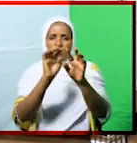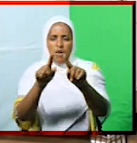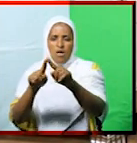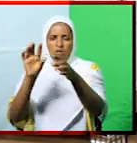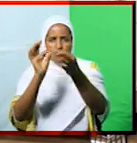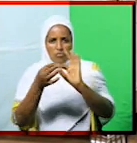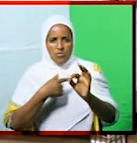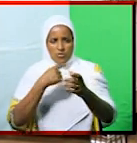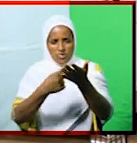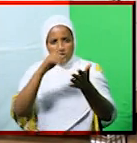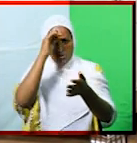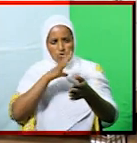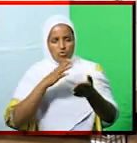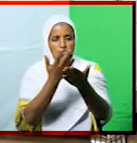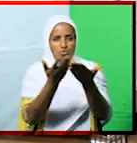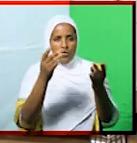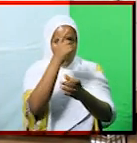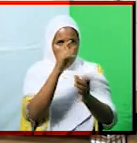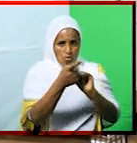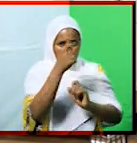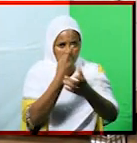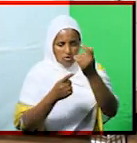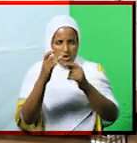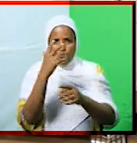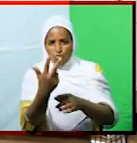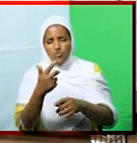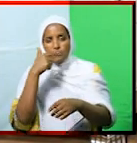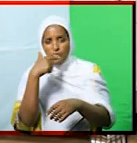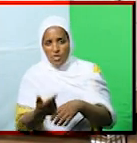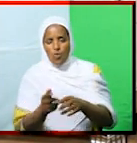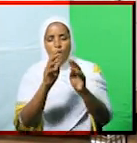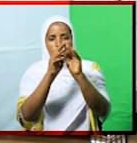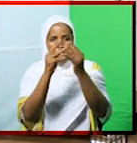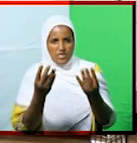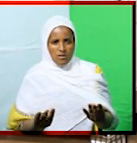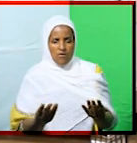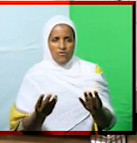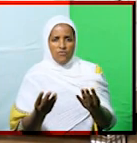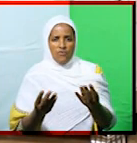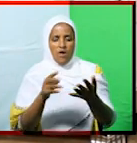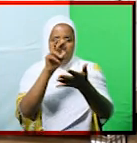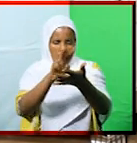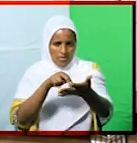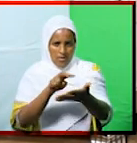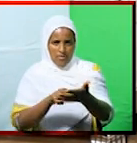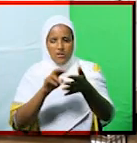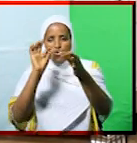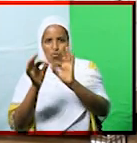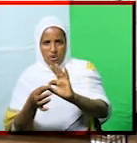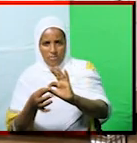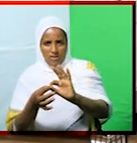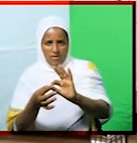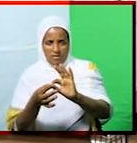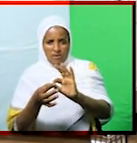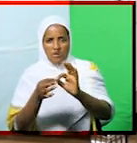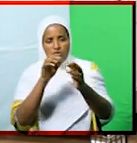ብሎ የተናገረዋል። ሶስት ሽርብ ገመድ መቼም ቢሆን አይበጠስም ብሎ የተናገረው እሱ አምጥቶ ማቴዎስ ወንጌል